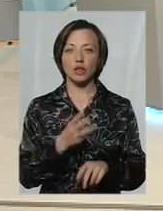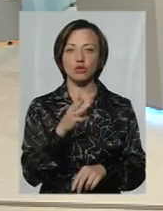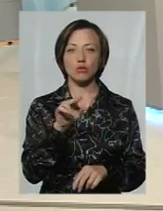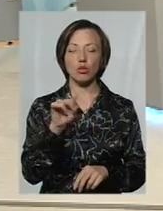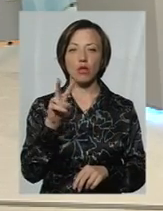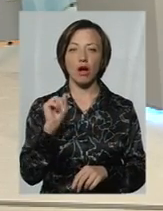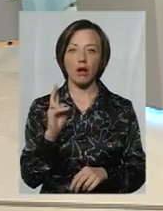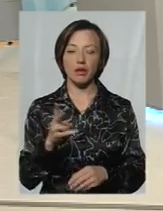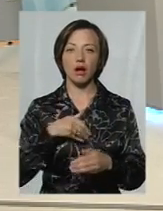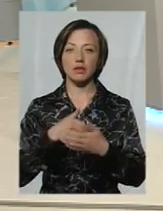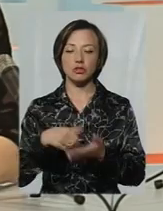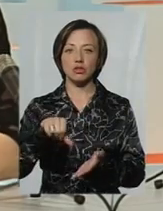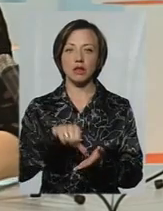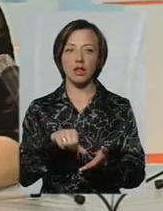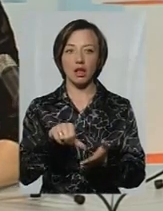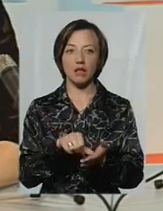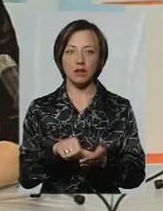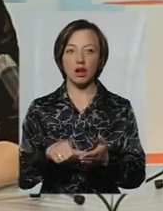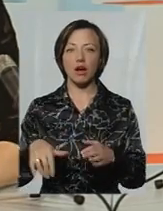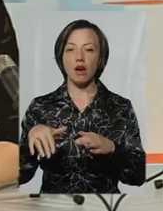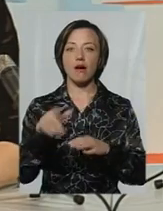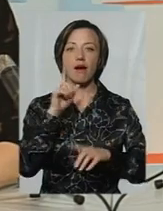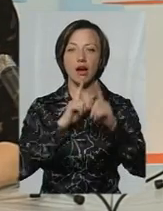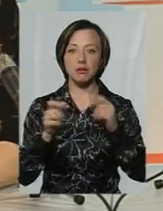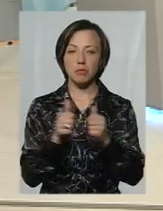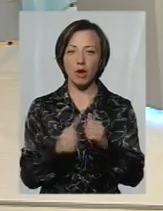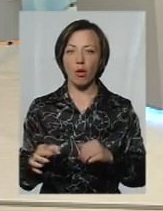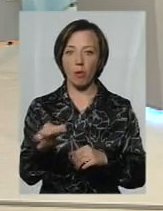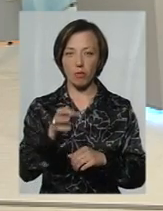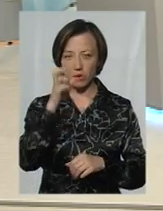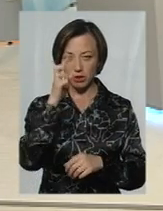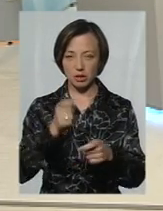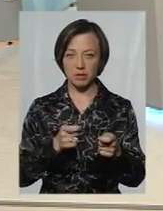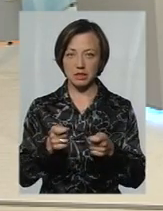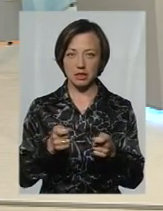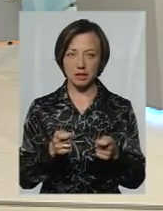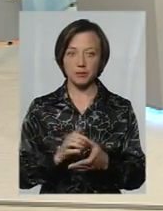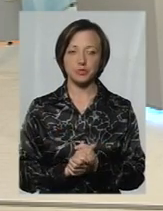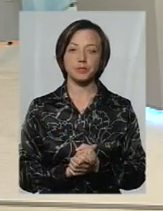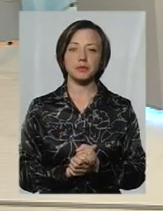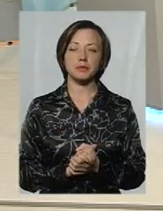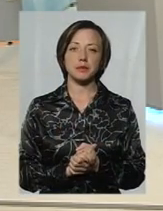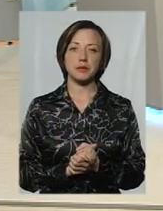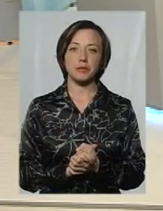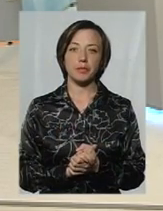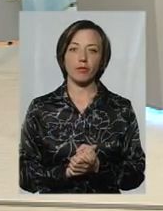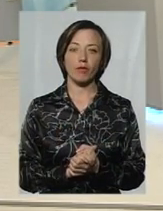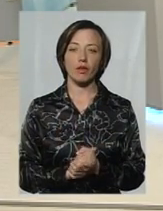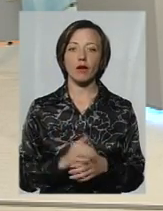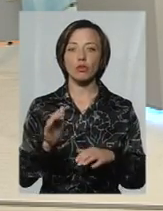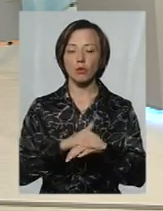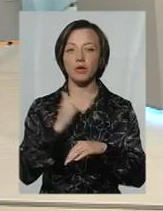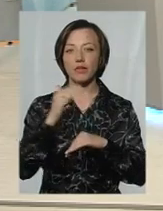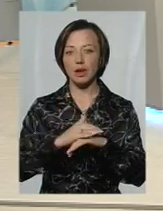громадський активіст, член громадської ради при Хмельницькій міській раді. Доброго здоров'я, шановні гості. Власне, якщо погляньте